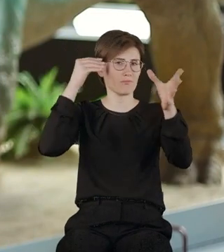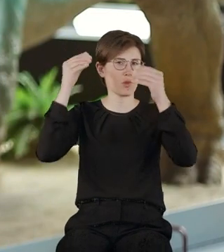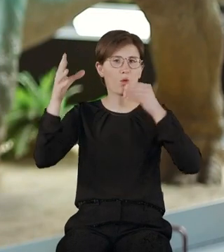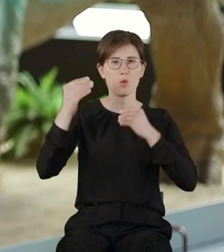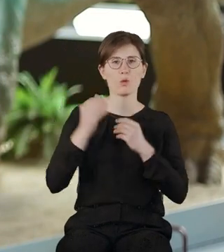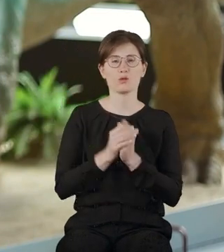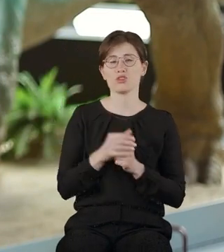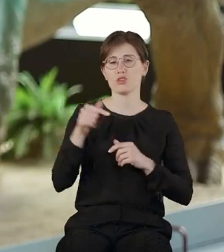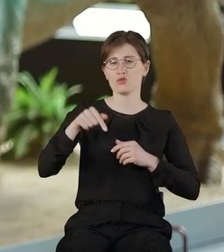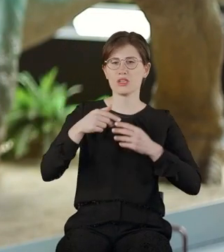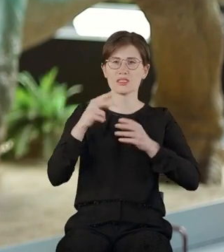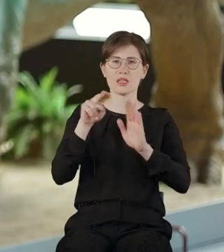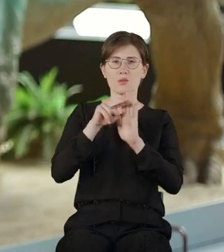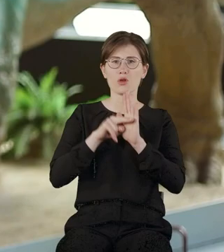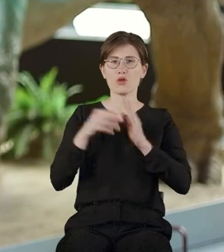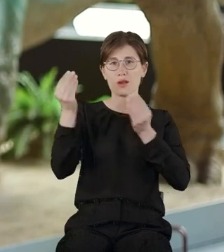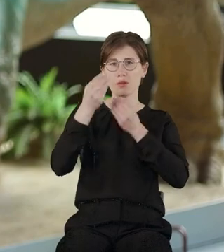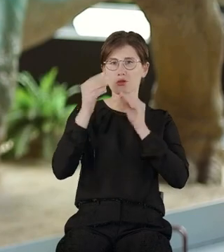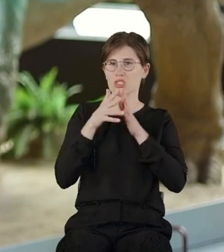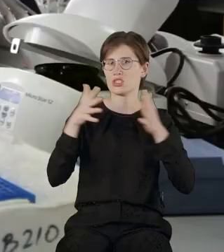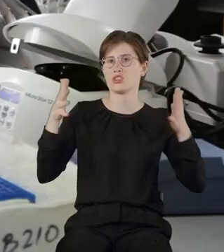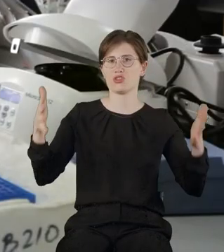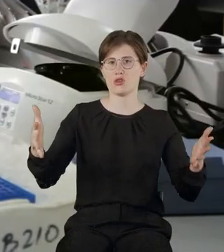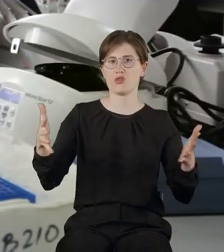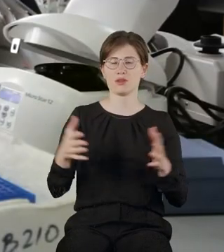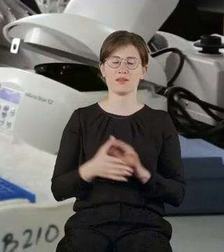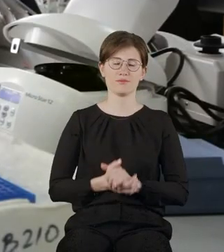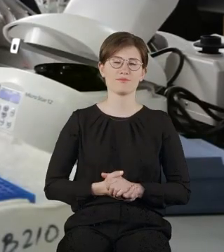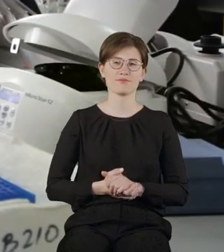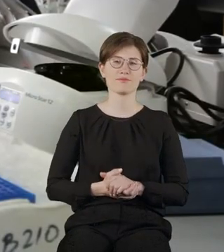program nauczania, który prowadzimy na naszym wydziale.